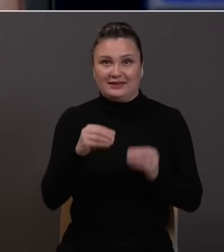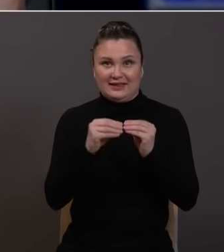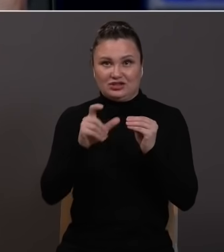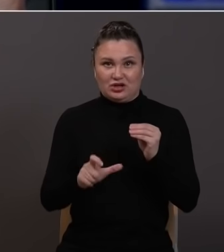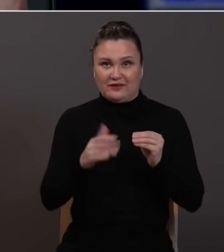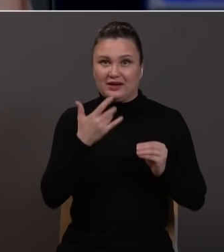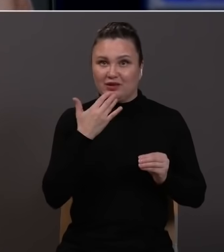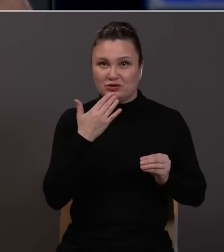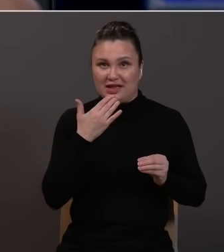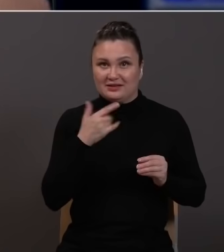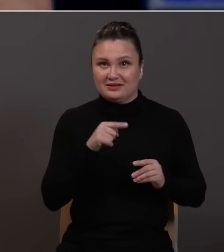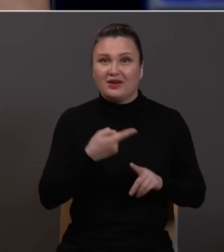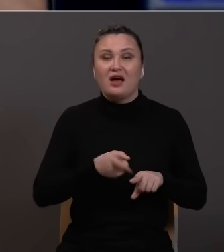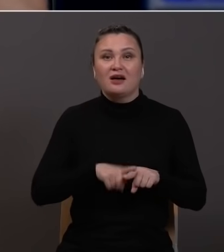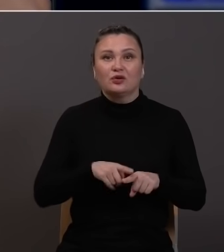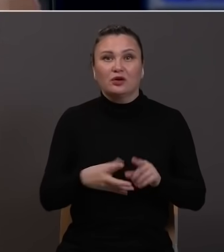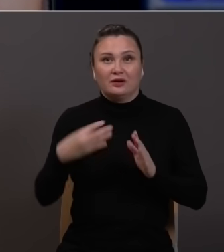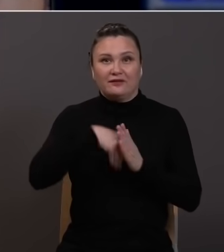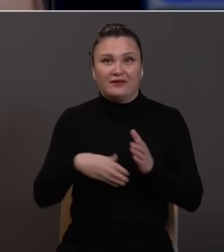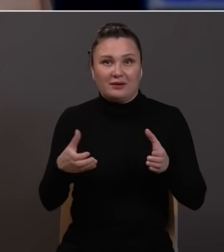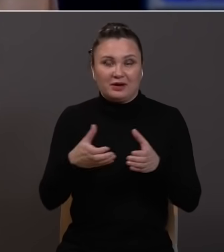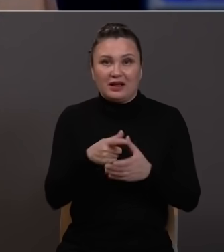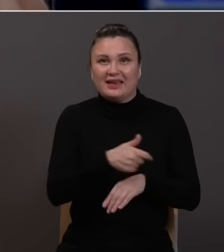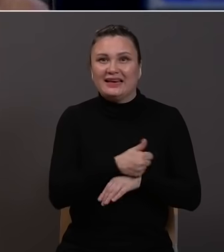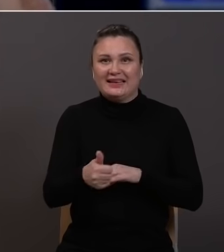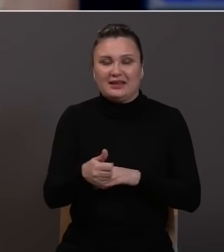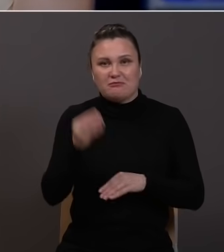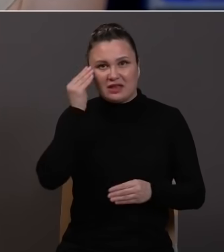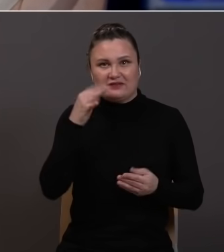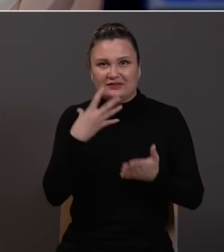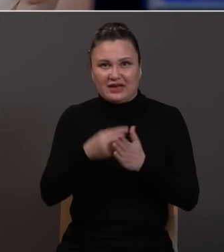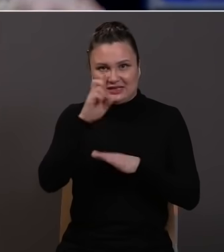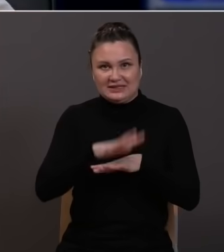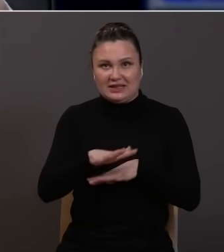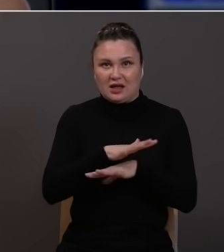человек иностранцев, которые являются абсолютными лидерами мнений в своих